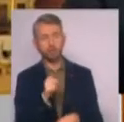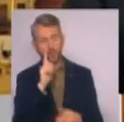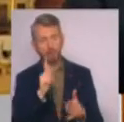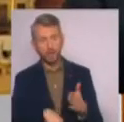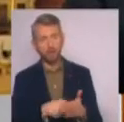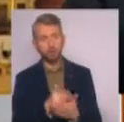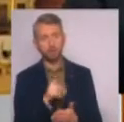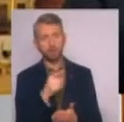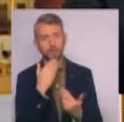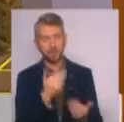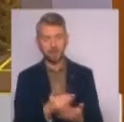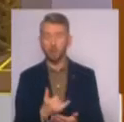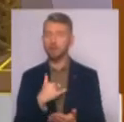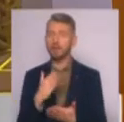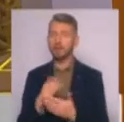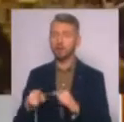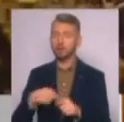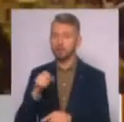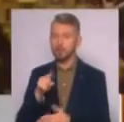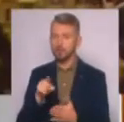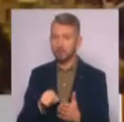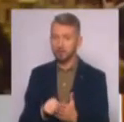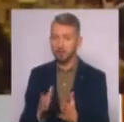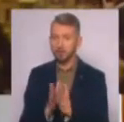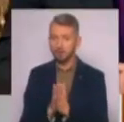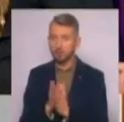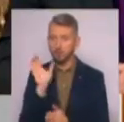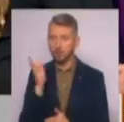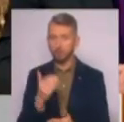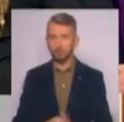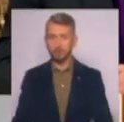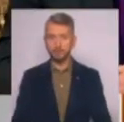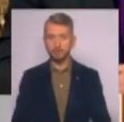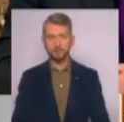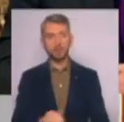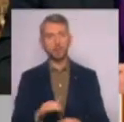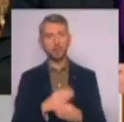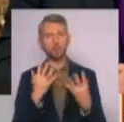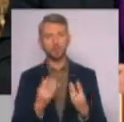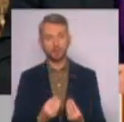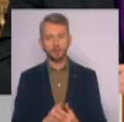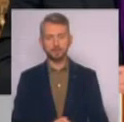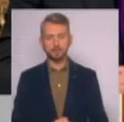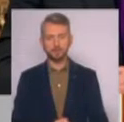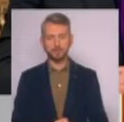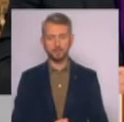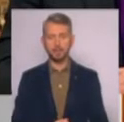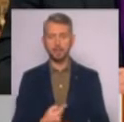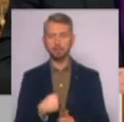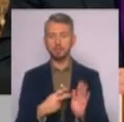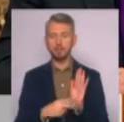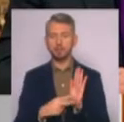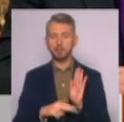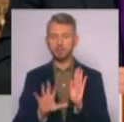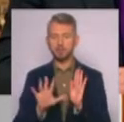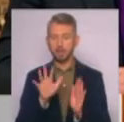якого звертаєтеся. У нас є наступне запитання. Будь ласка, слухаємо вас. Добрий день. Добрий. Мені 75